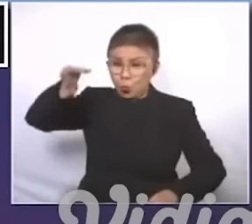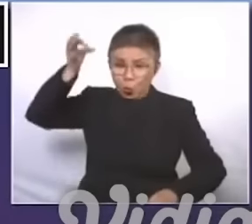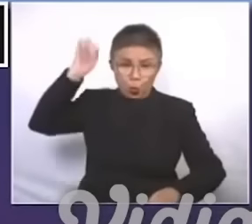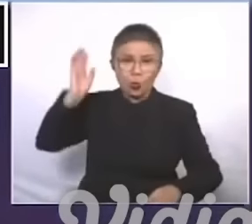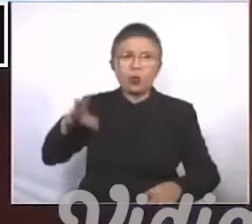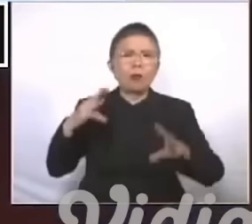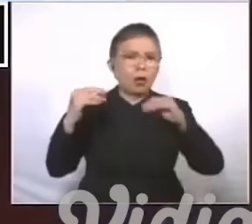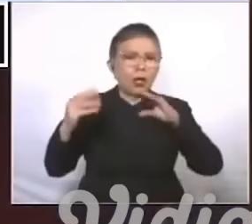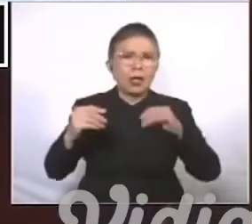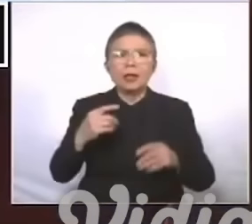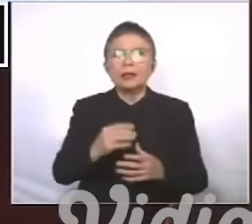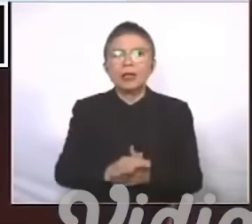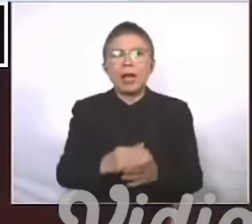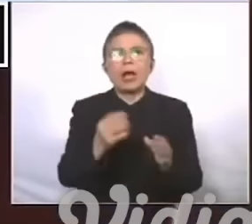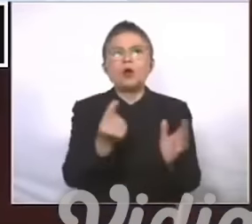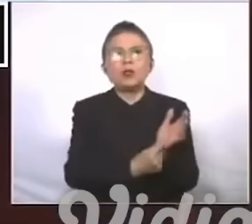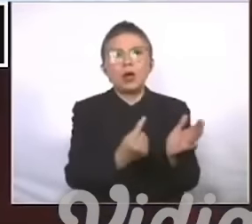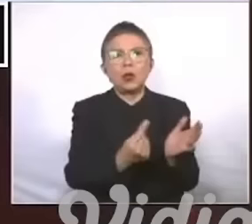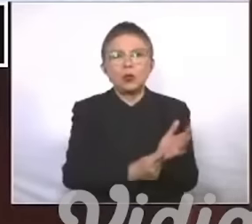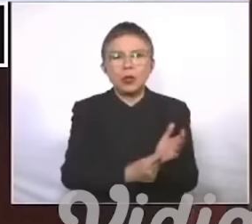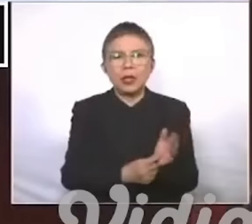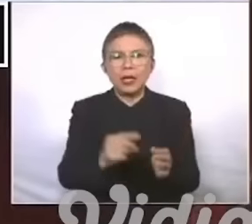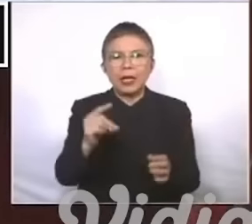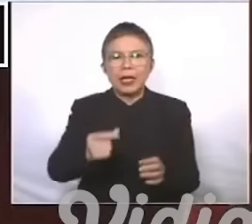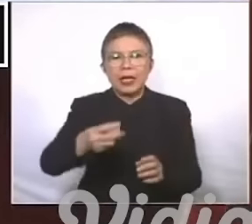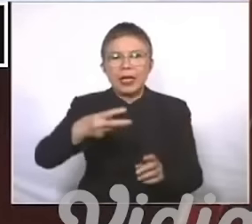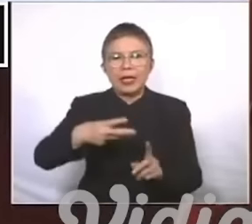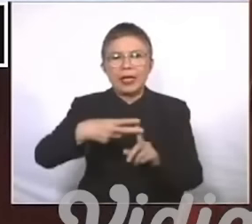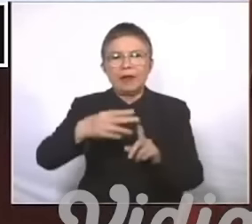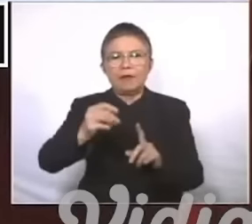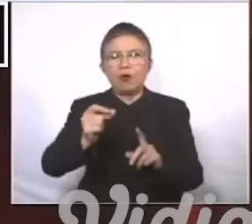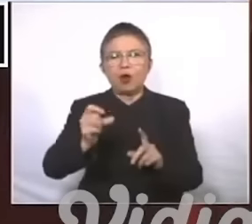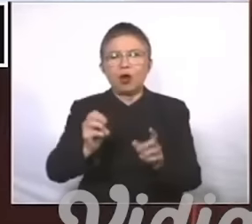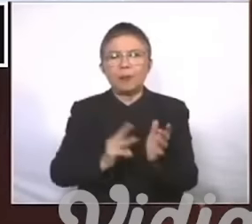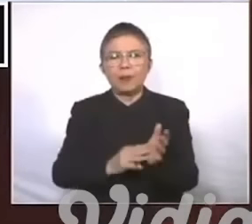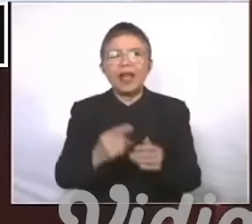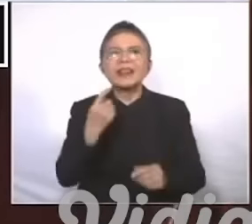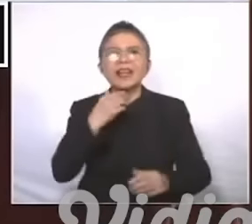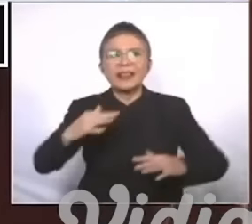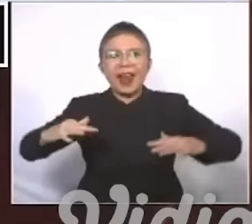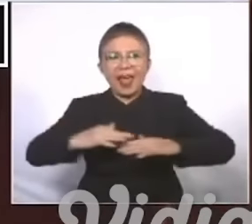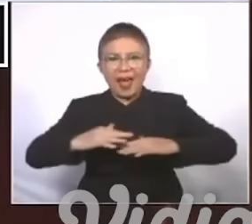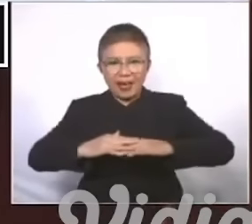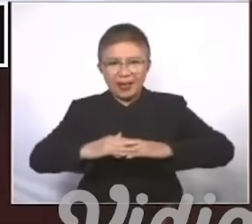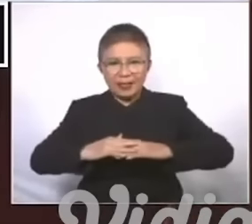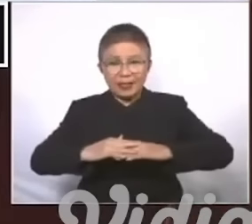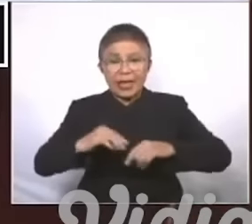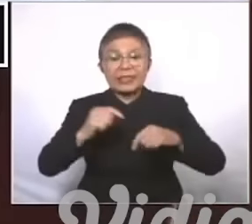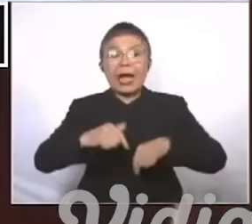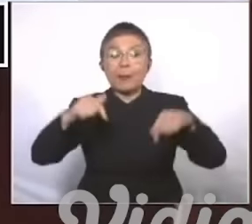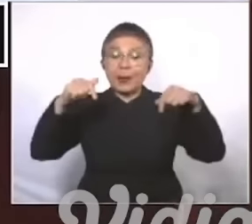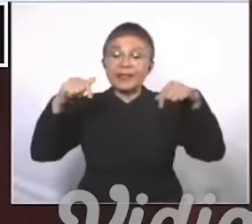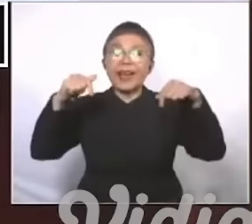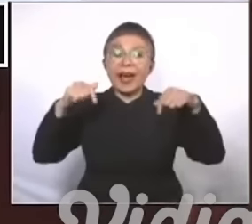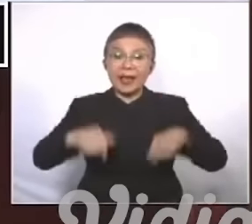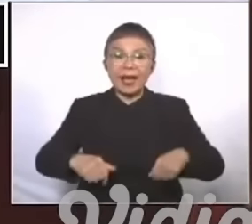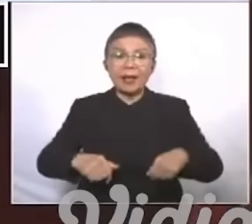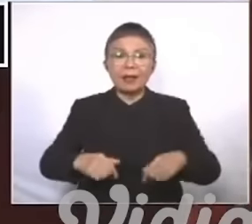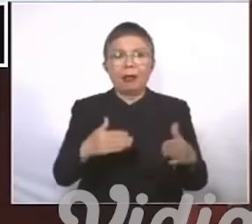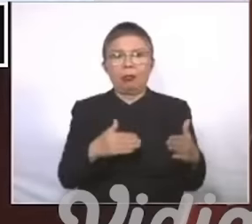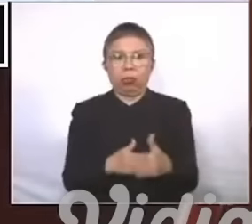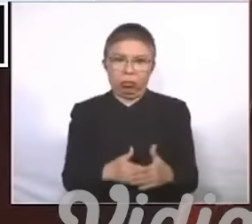dulu mengeluarkan undang-undang land reform, redistribusi lahan itu tadi. Yang sampai sekarang itu tidak